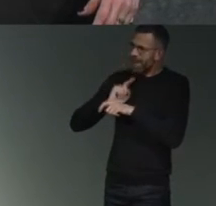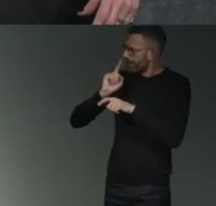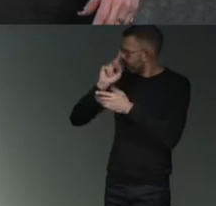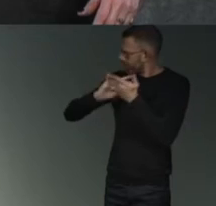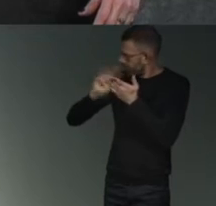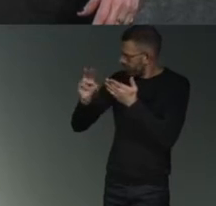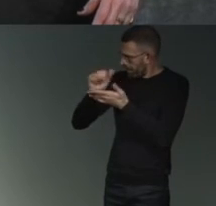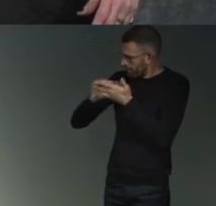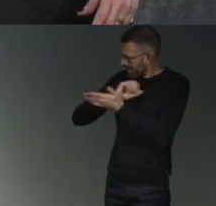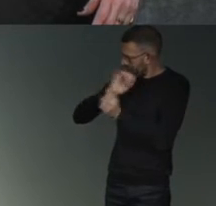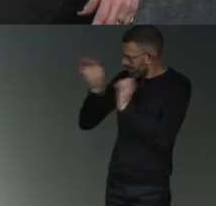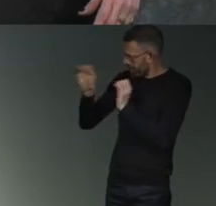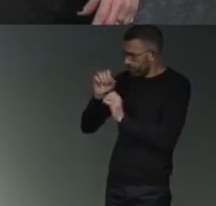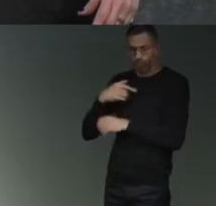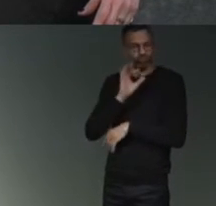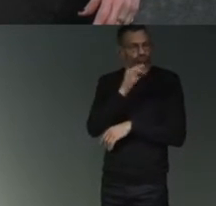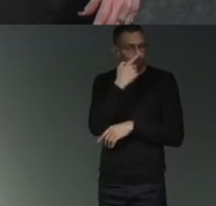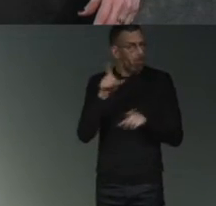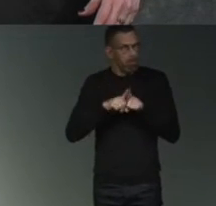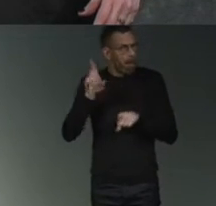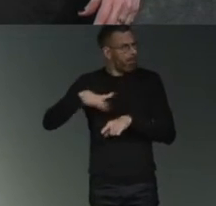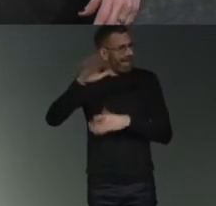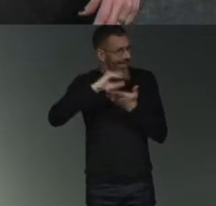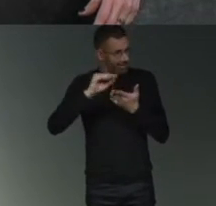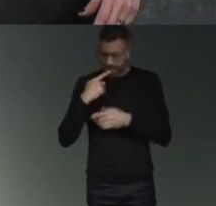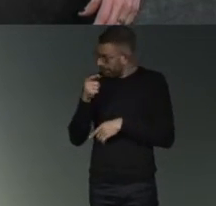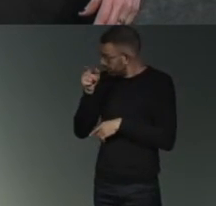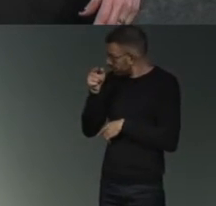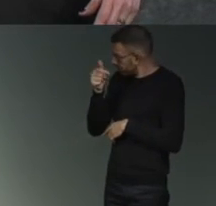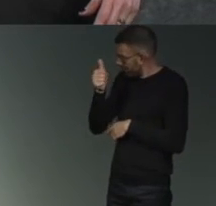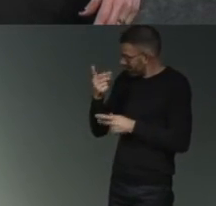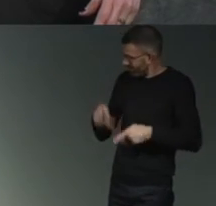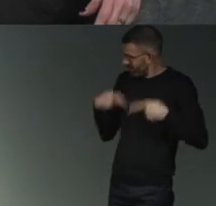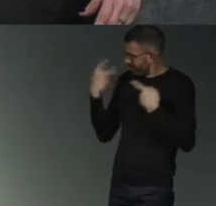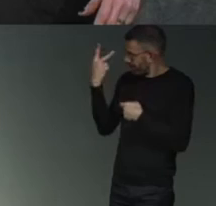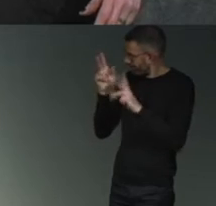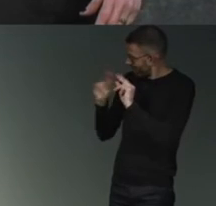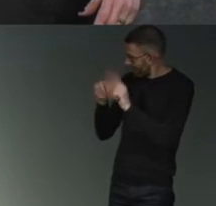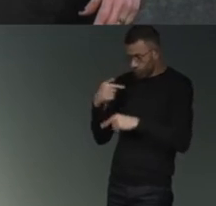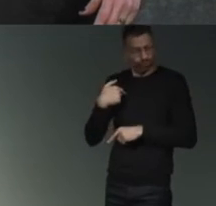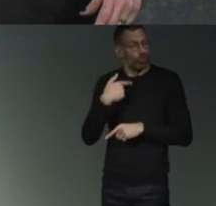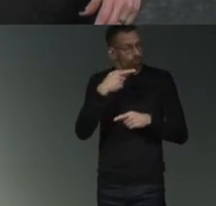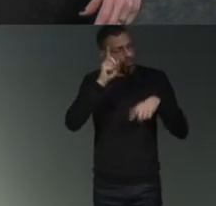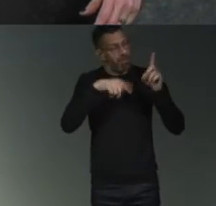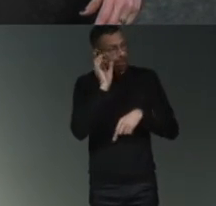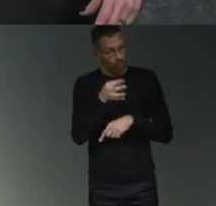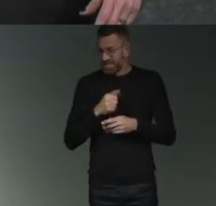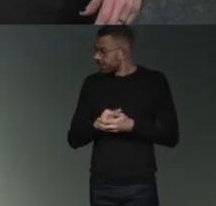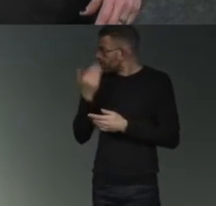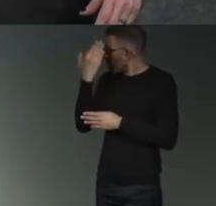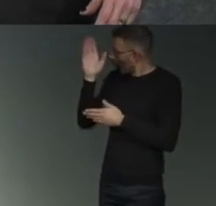Oui, comme tous les écrivains, je pense. Mais qui veulent te raconter leur vie? Oui, ça arrive. Tu penses que les autres écrivains